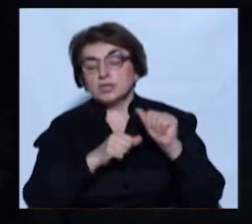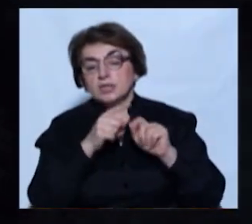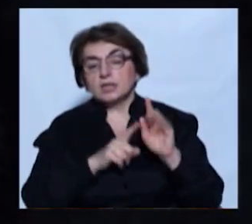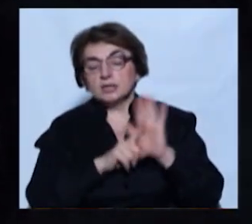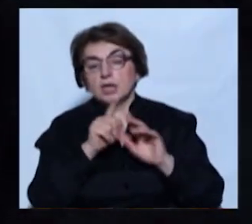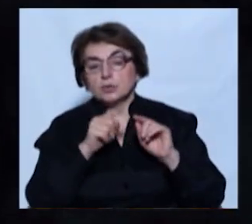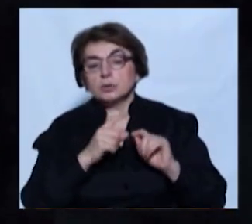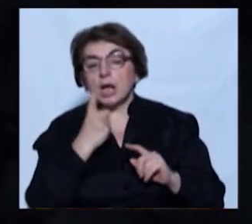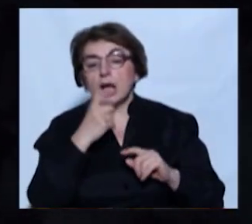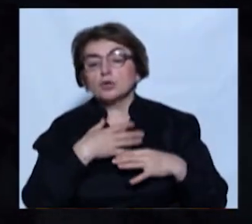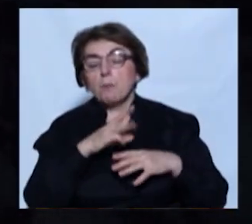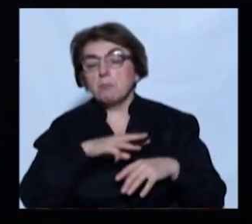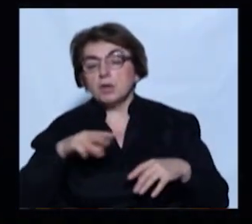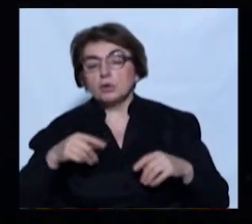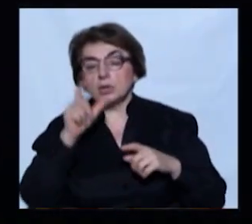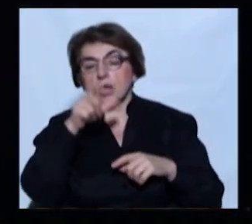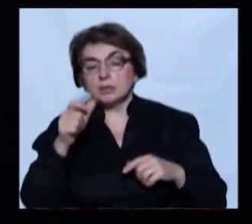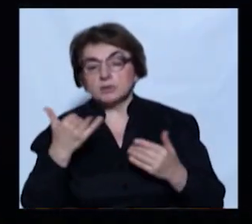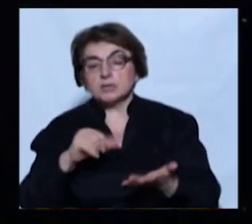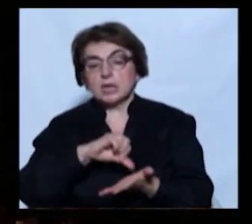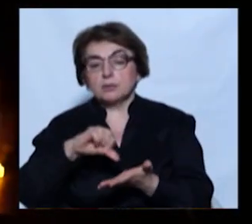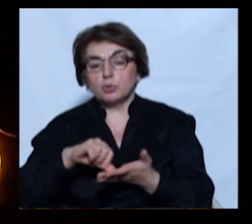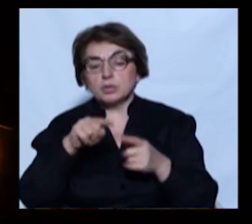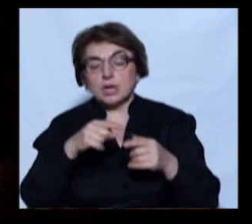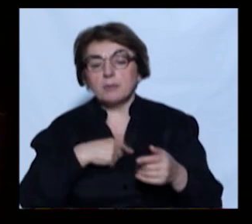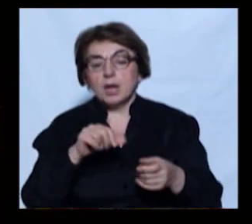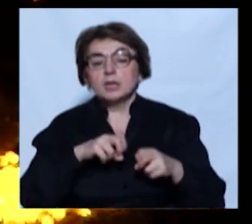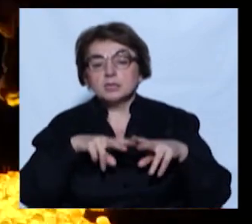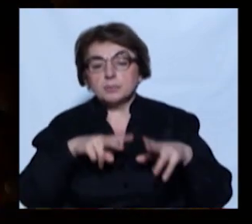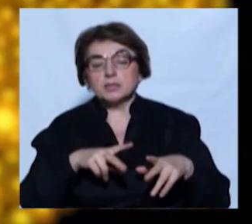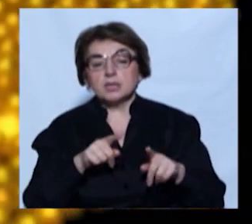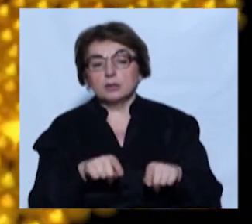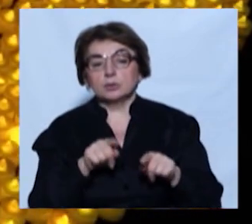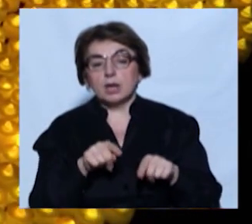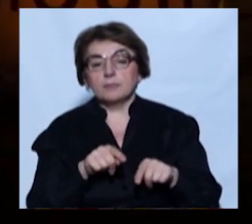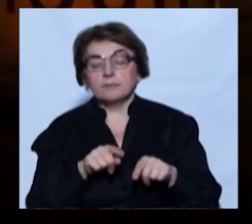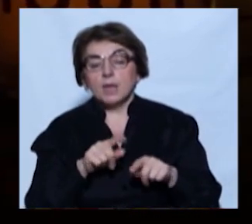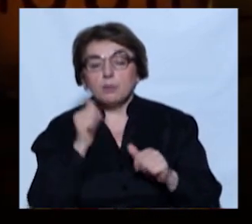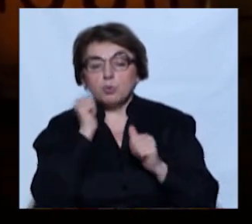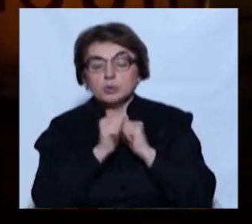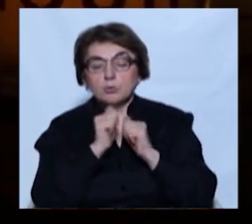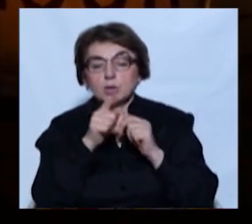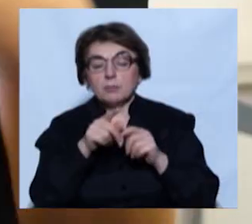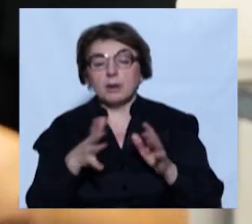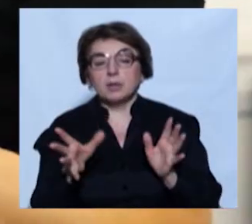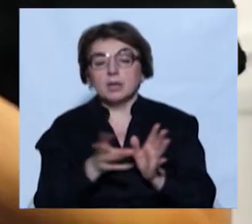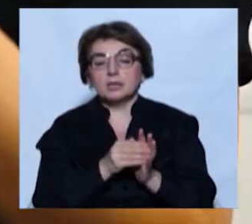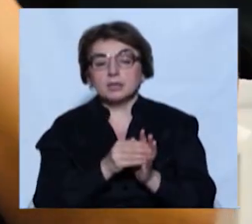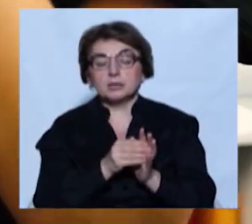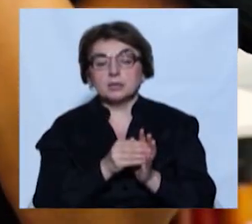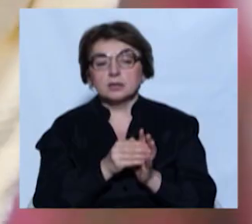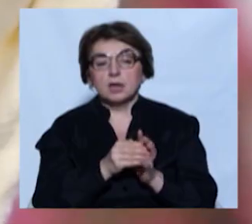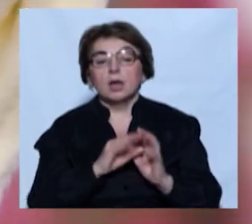და ასობით მილიონი ადამიანი დღეს არის მონაწილე აი ამ აქციის და ყოველთვის ამ აქციასთან ერთად, გარდა იმისა,